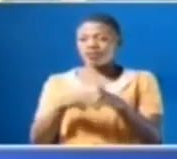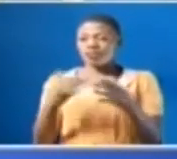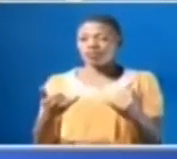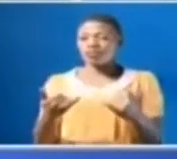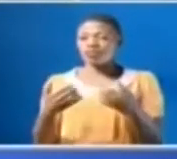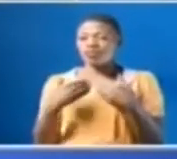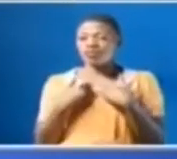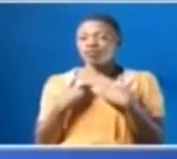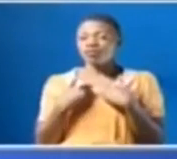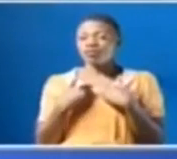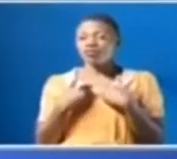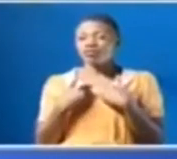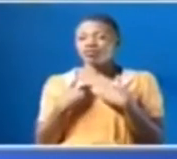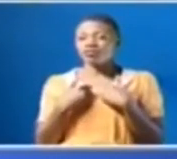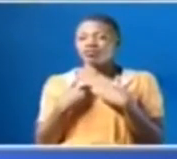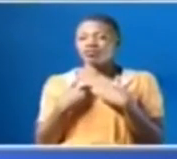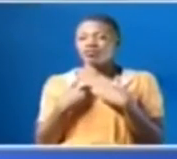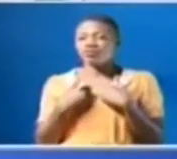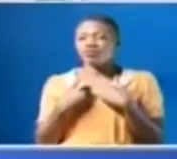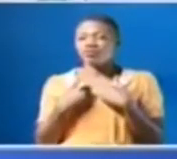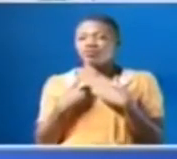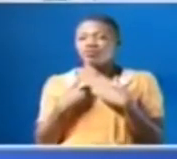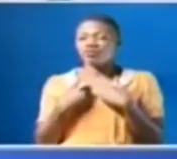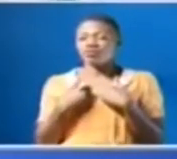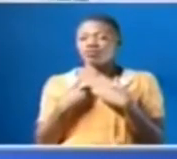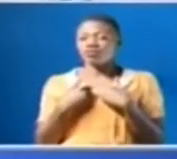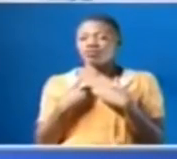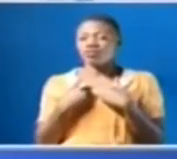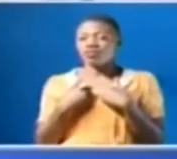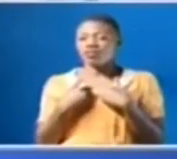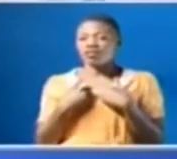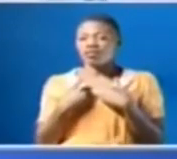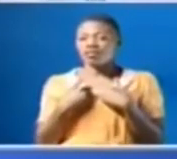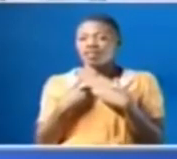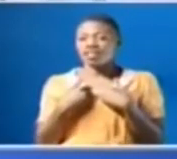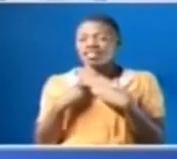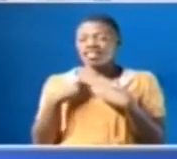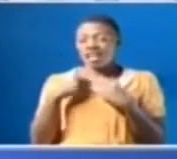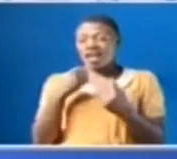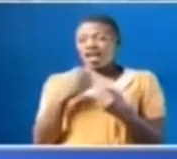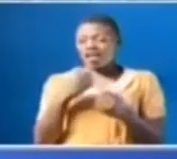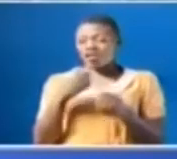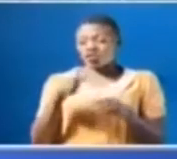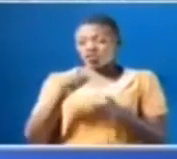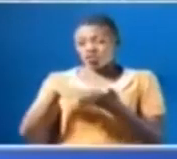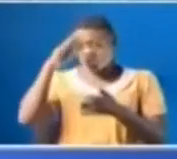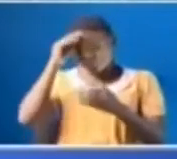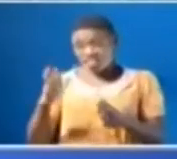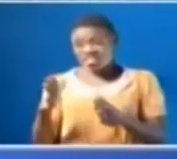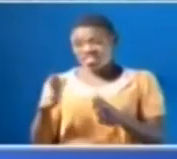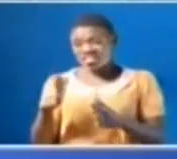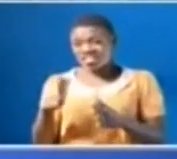100% wanafunzi wanatoka primary school wanaingia secondary school. Wameingia almost a